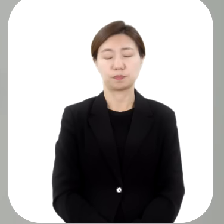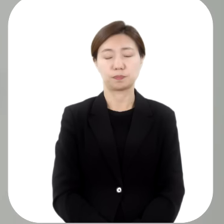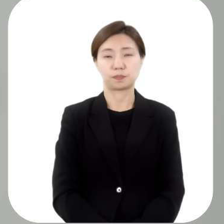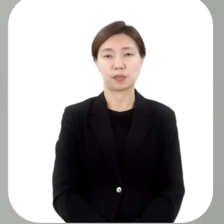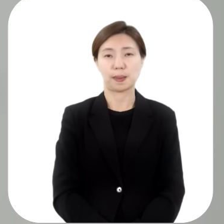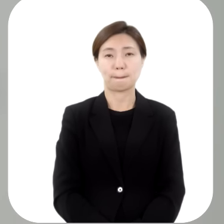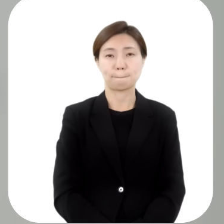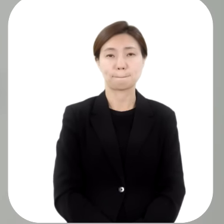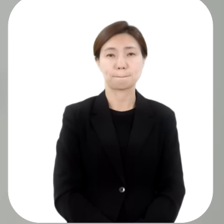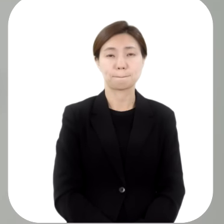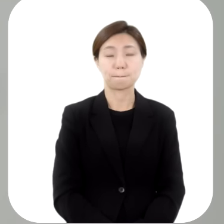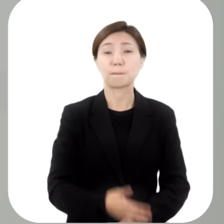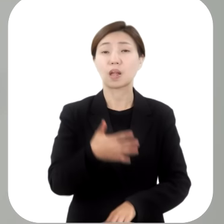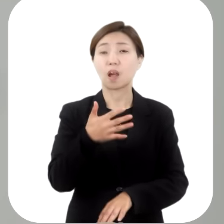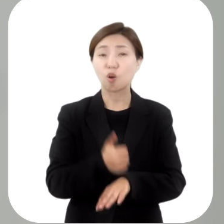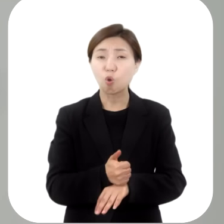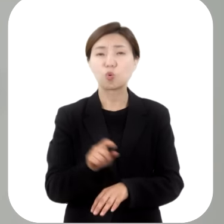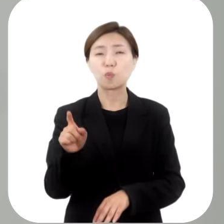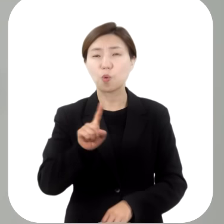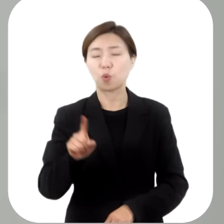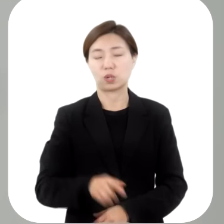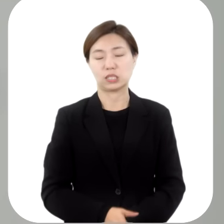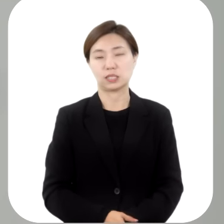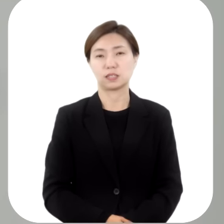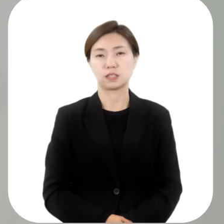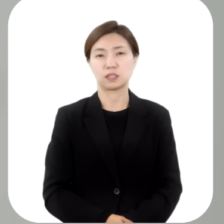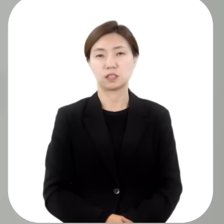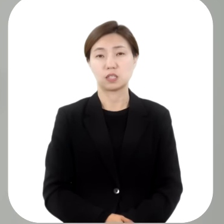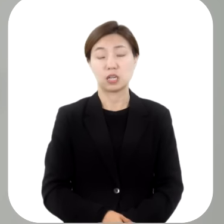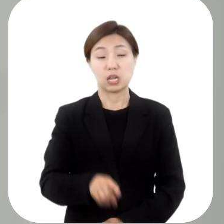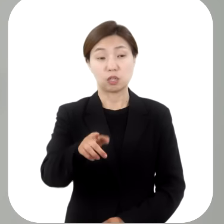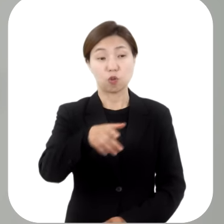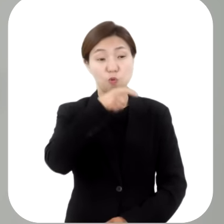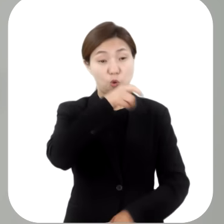되겠죠. 그렇기 때문에 이